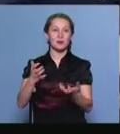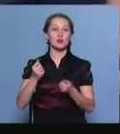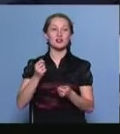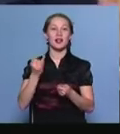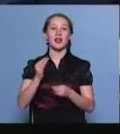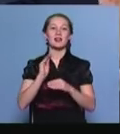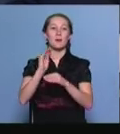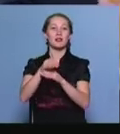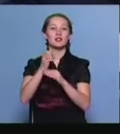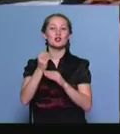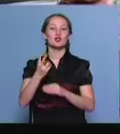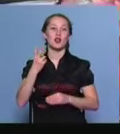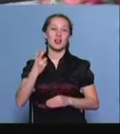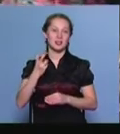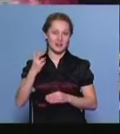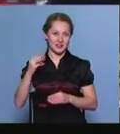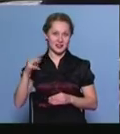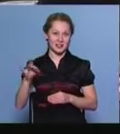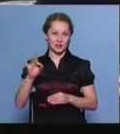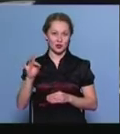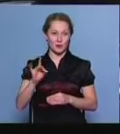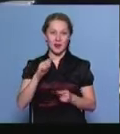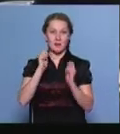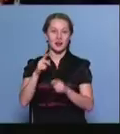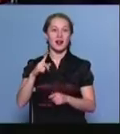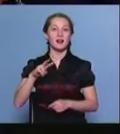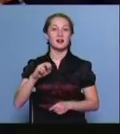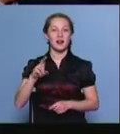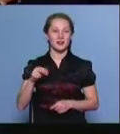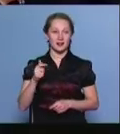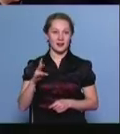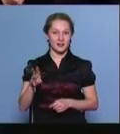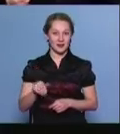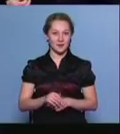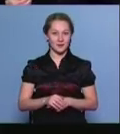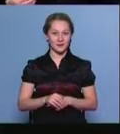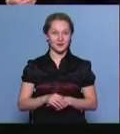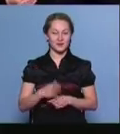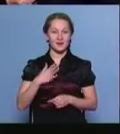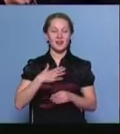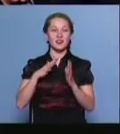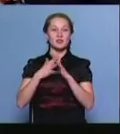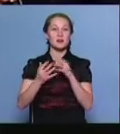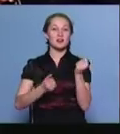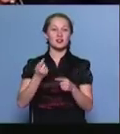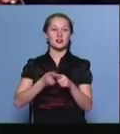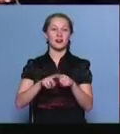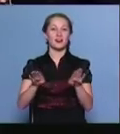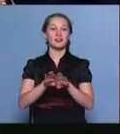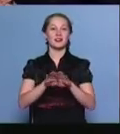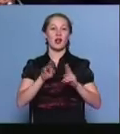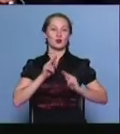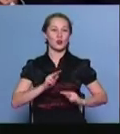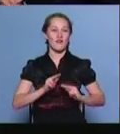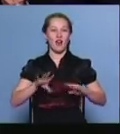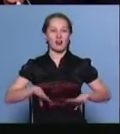и неожиданным подарком к денежному гранту в 200 тысяч рублей. Машина в нашем поселении – это как трудовая лошадка. Без